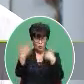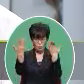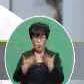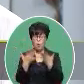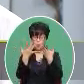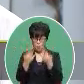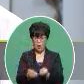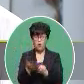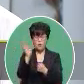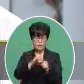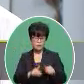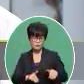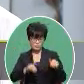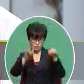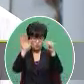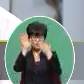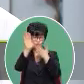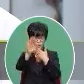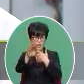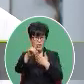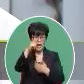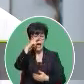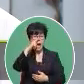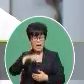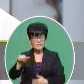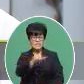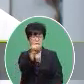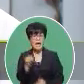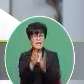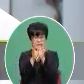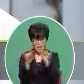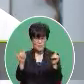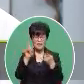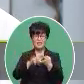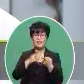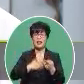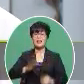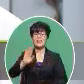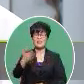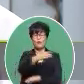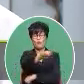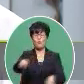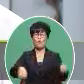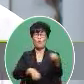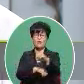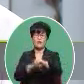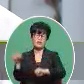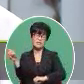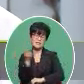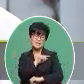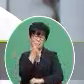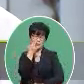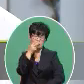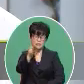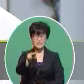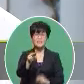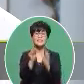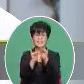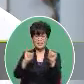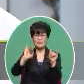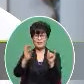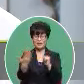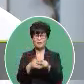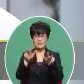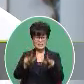직후 부 나서는 아 이제 아시안 사람이 이렇게 생겼고 이렇게 알게 되면서 오히려 그 친구와 좋은 관계를 맺게 되었습니다 않은